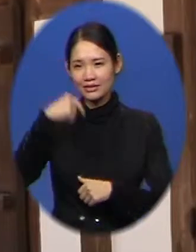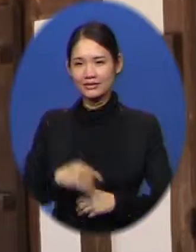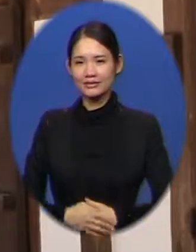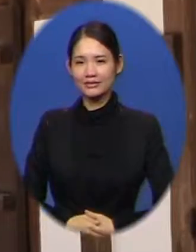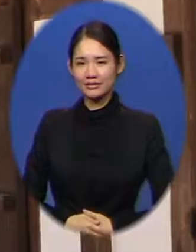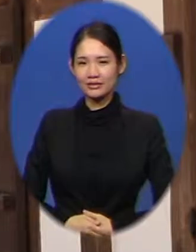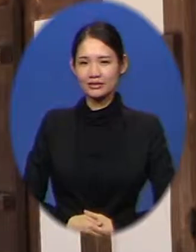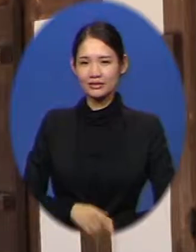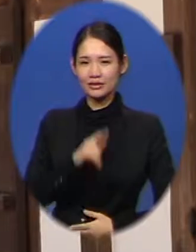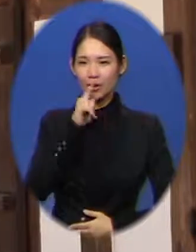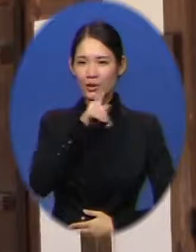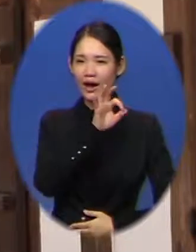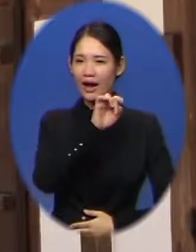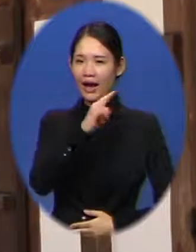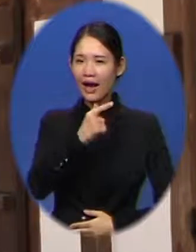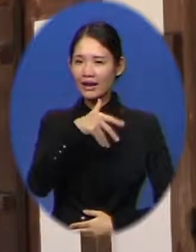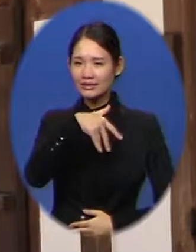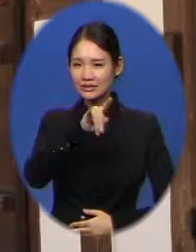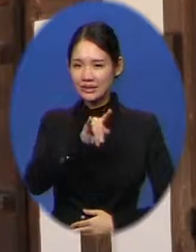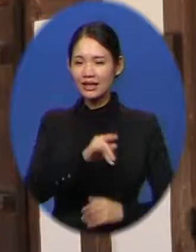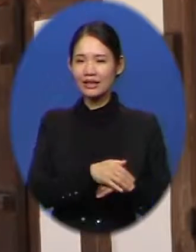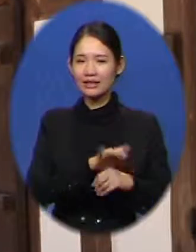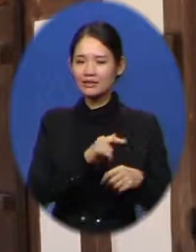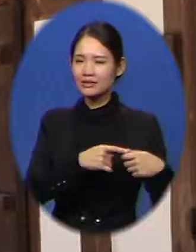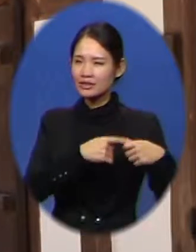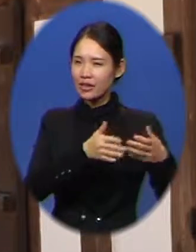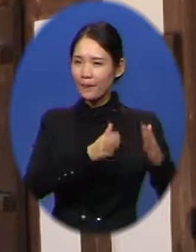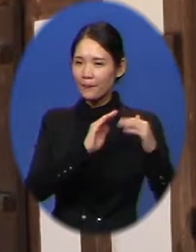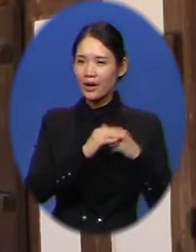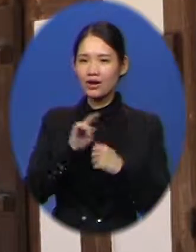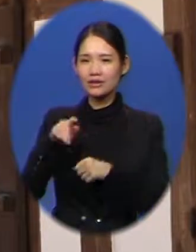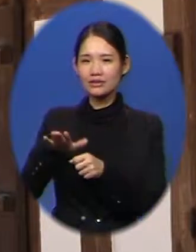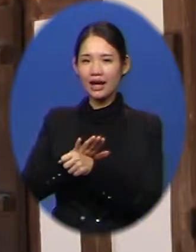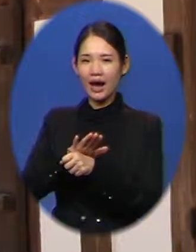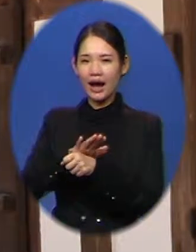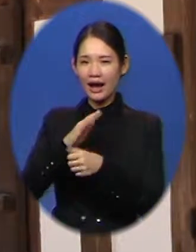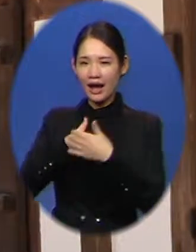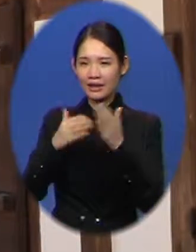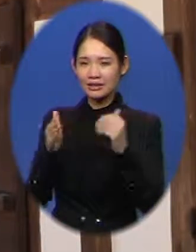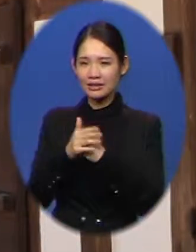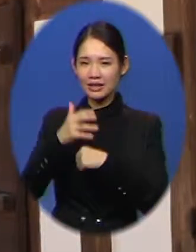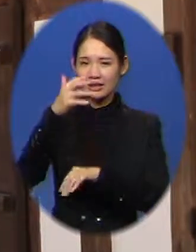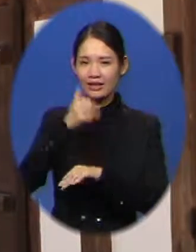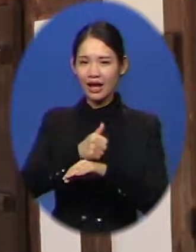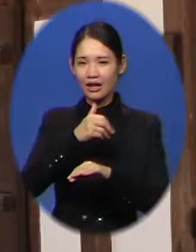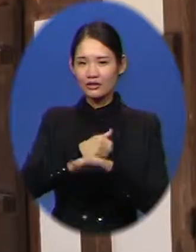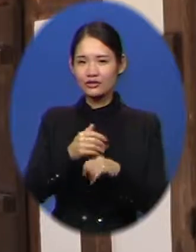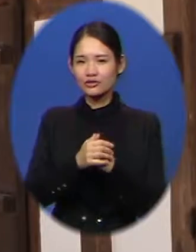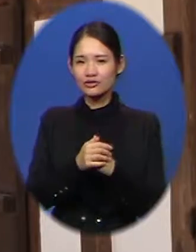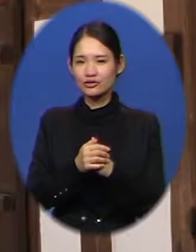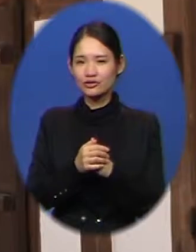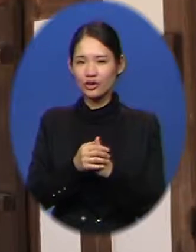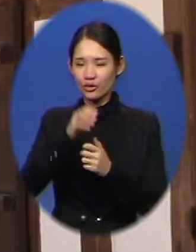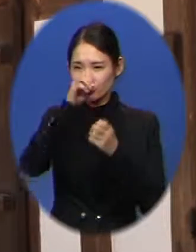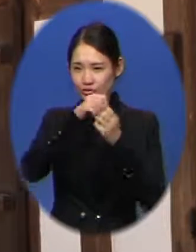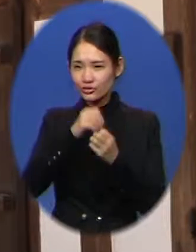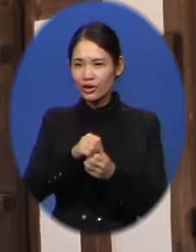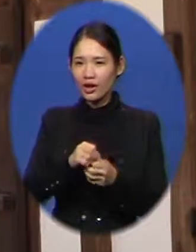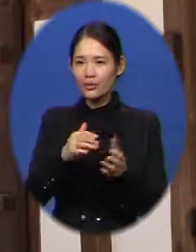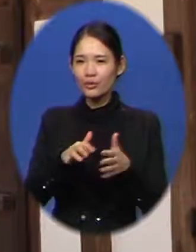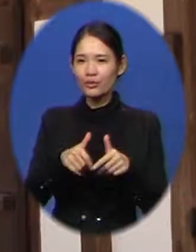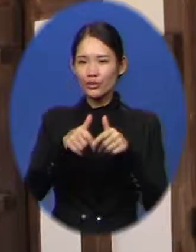저쪽은 안채고 처음에 지어진 데고, 여기는 사랑채요. 나중에 이제 그 손녀들에 의해서 크게 확장이